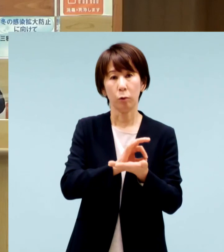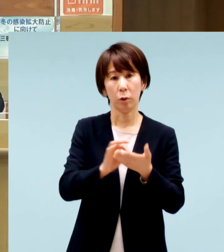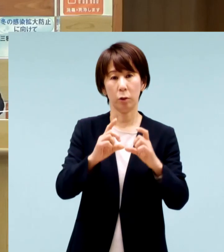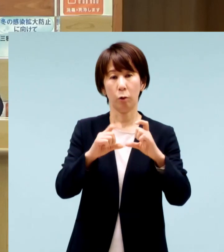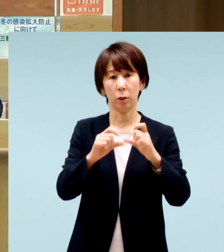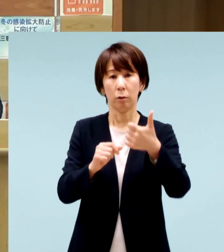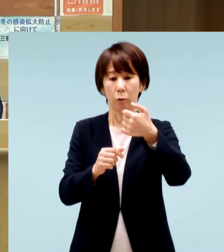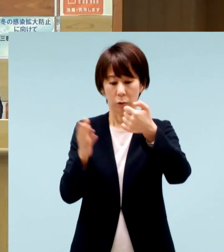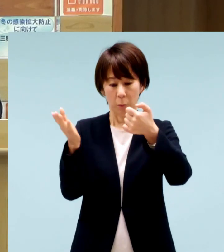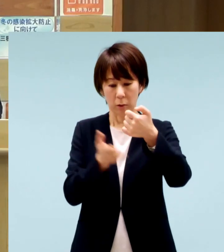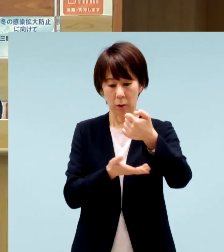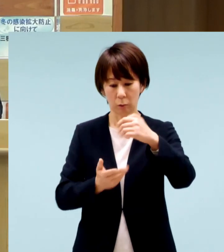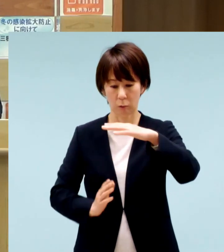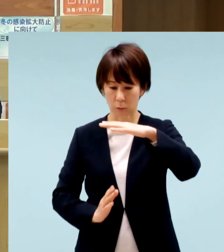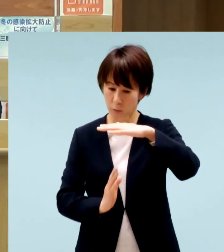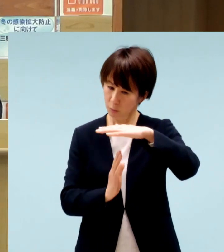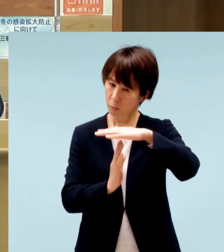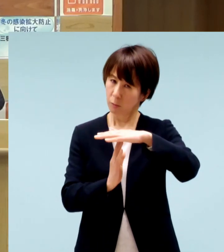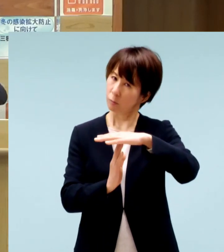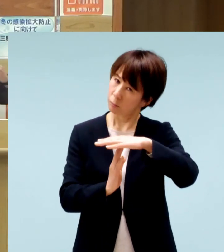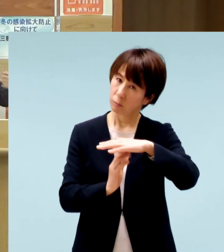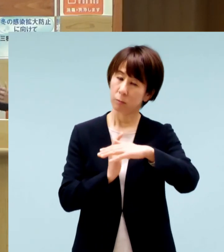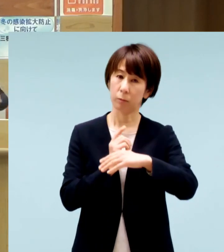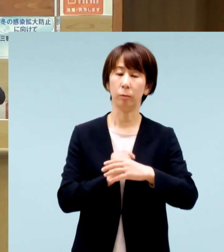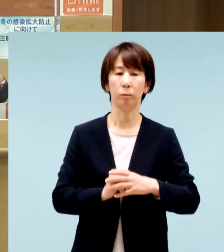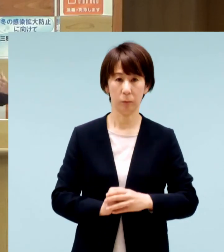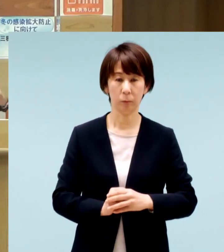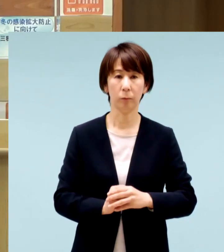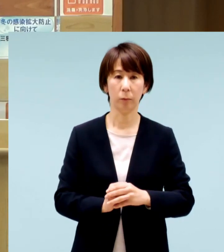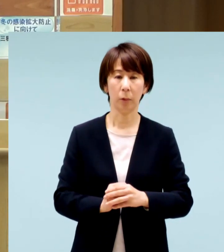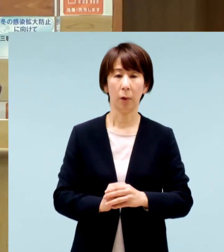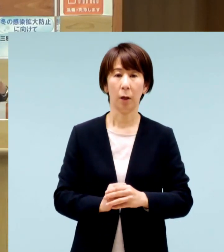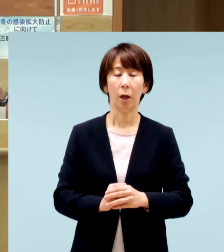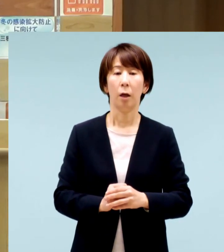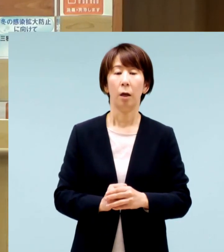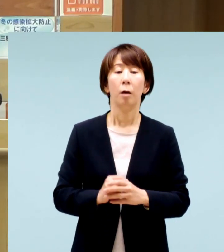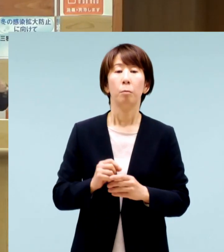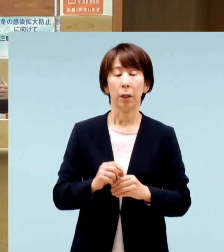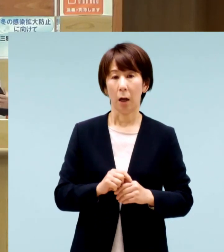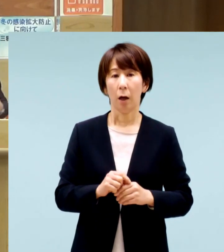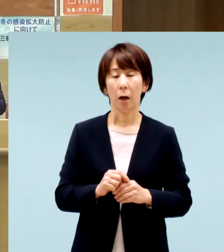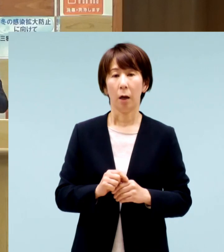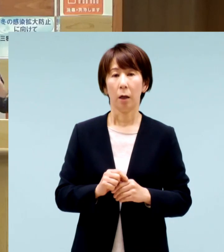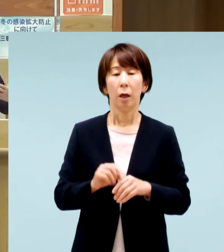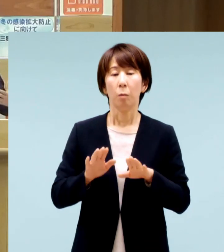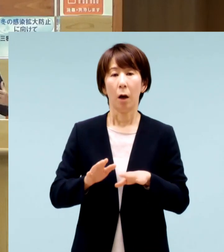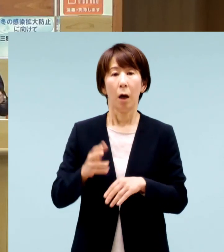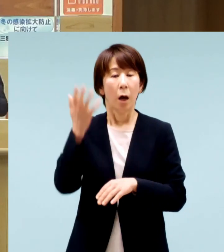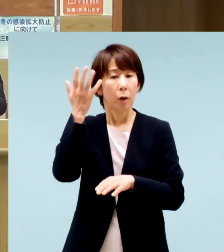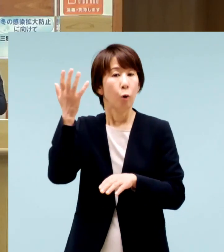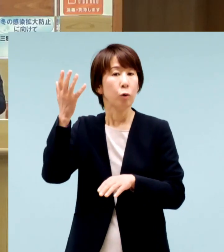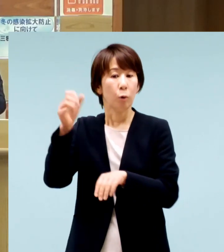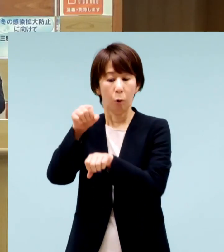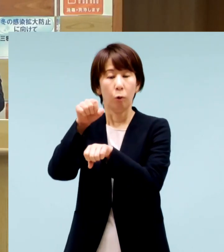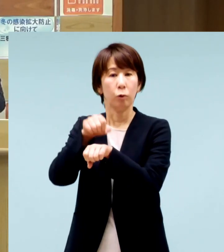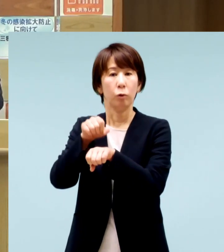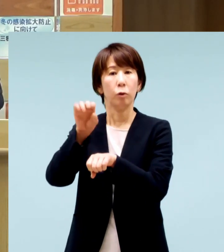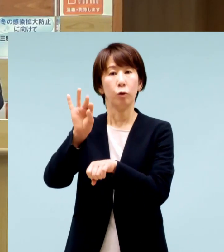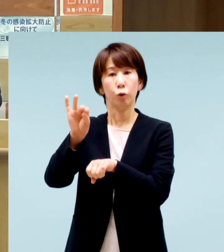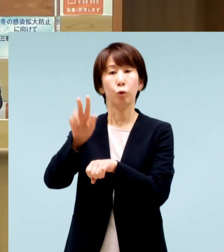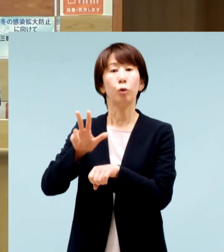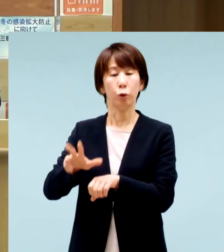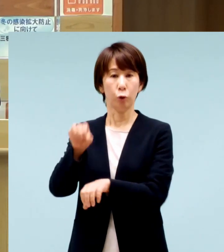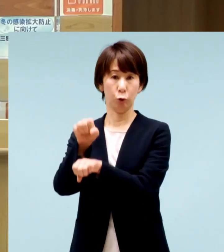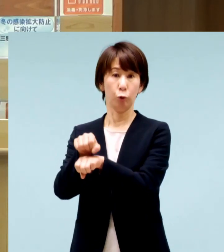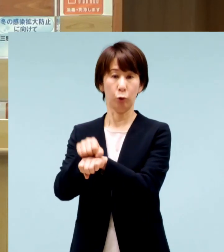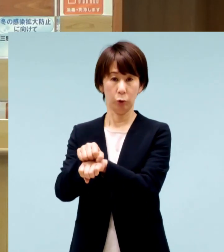とそのツールエクセルですね、あれで予想ツールっていうのを使ってくださいってことで、その3週